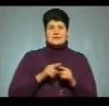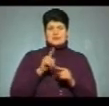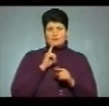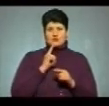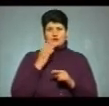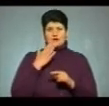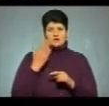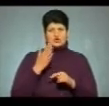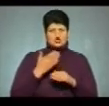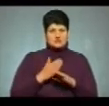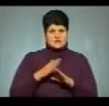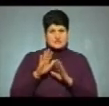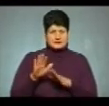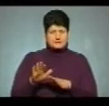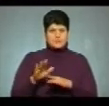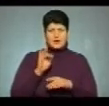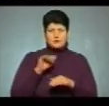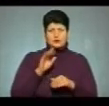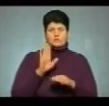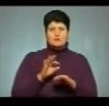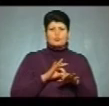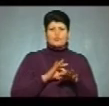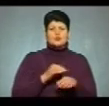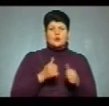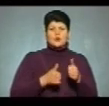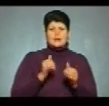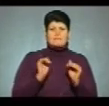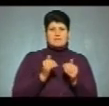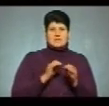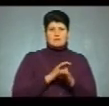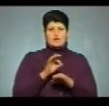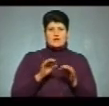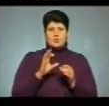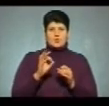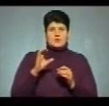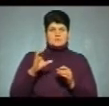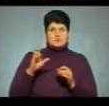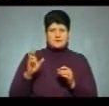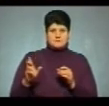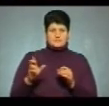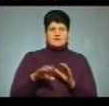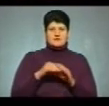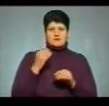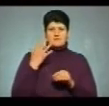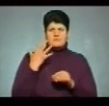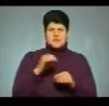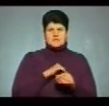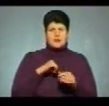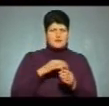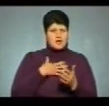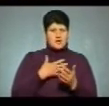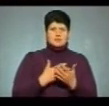теоретична частина, а потім ми вже будемо проводити конкурс міні-проєктів для ОСББ. Виберемо 5 найактивніших з